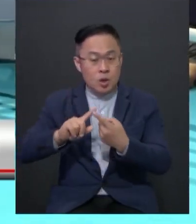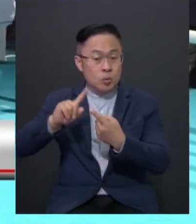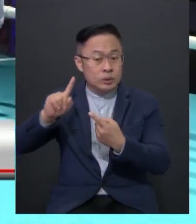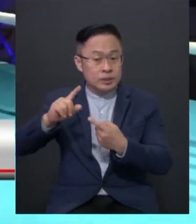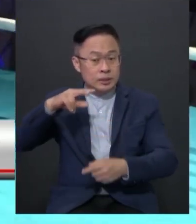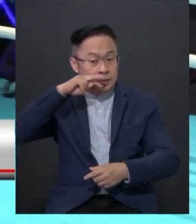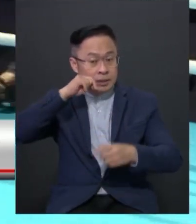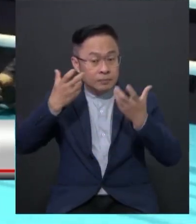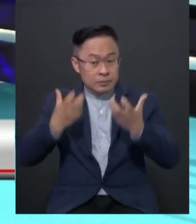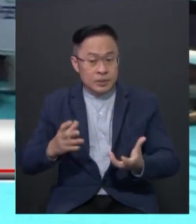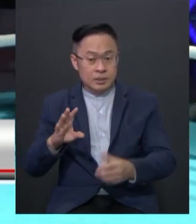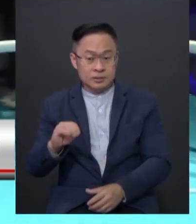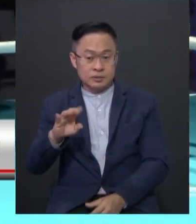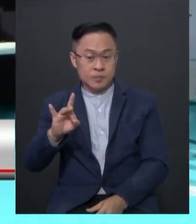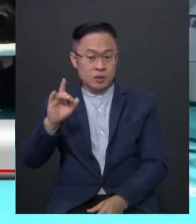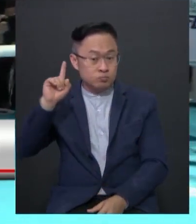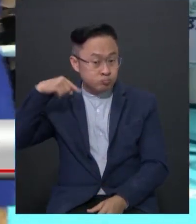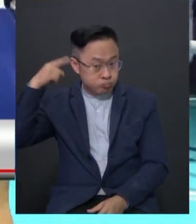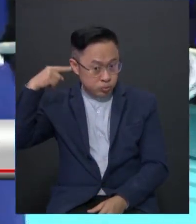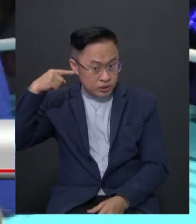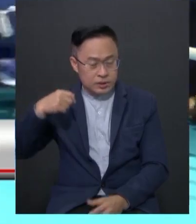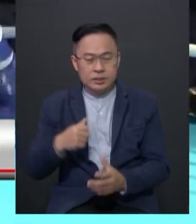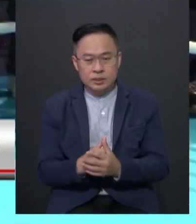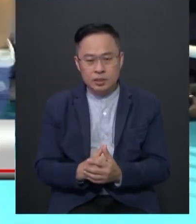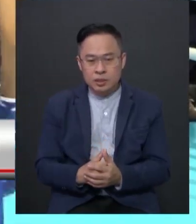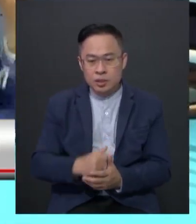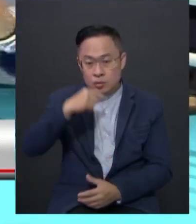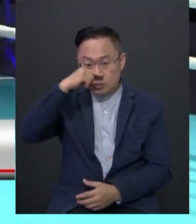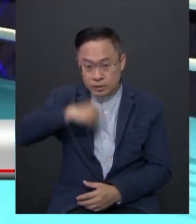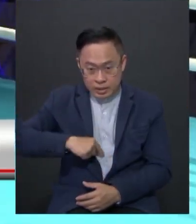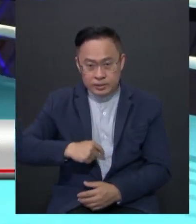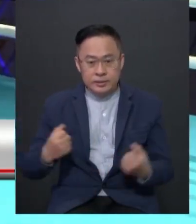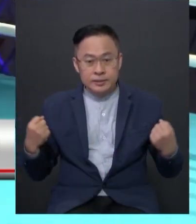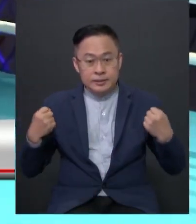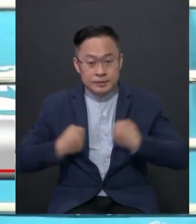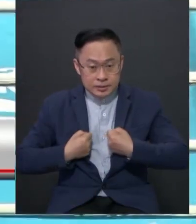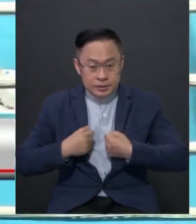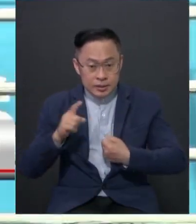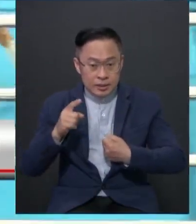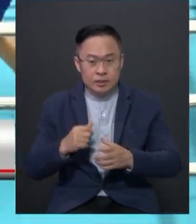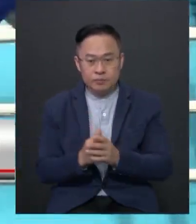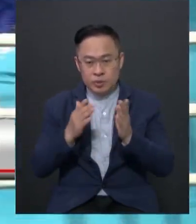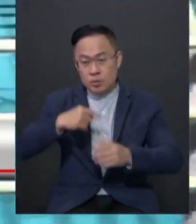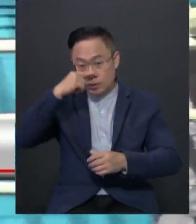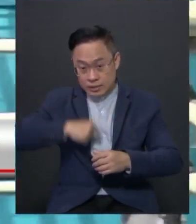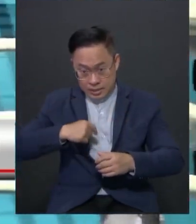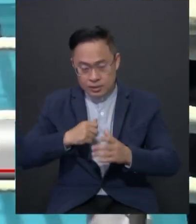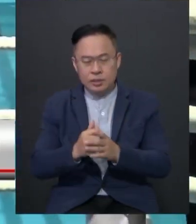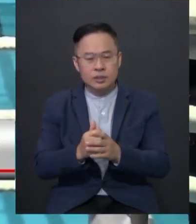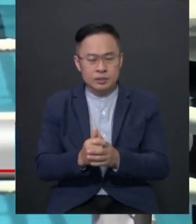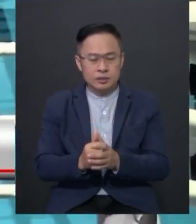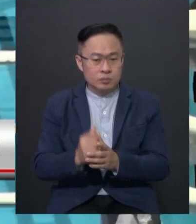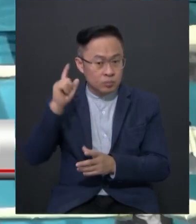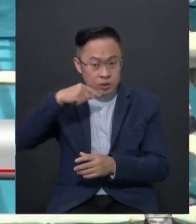รุ่น48กิโลกรัมหญิงนะคะทิพย์สัจจายอดวารีค่ะเป็นนักชกยอดเยี่ยมจากรายการชิงแชมป์ประเทศ